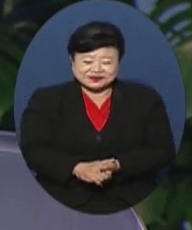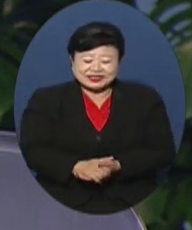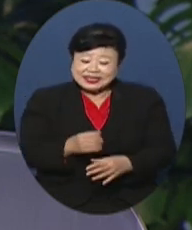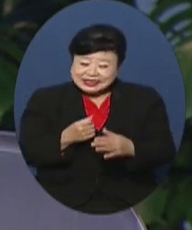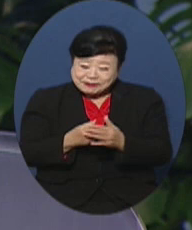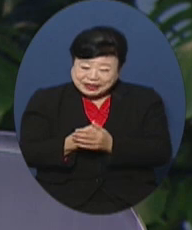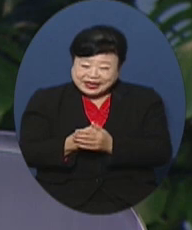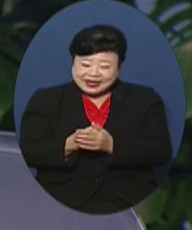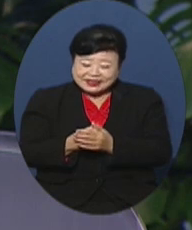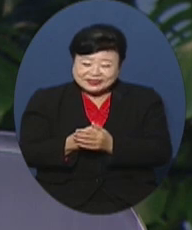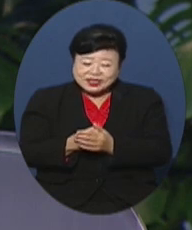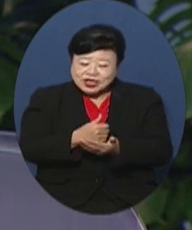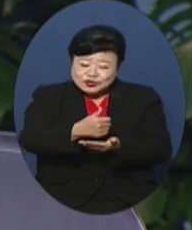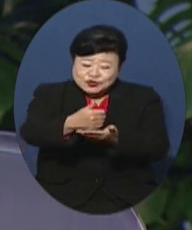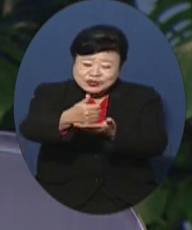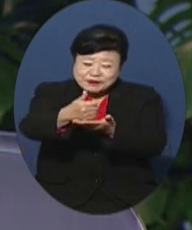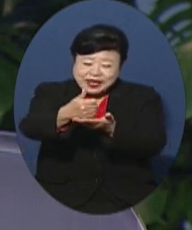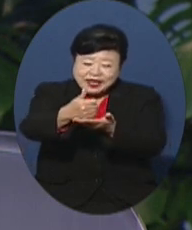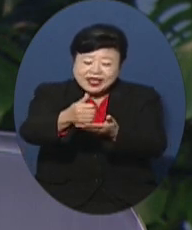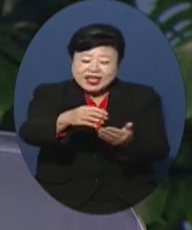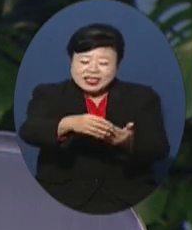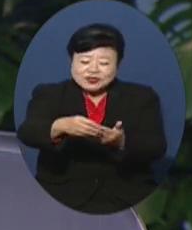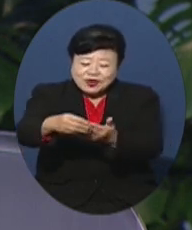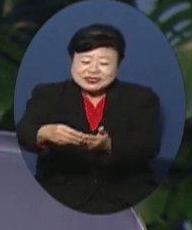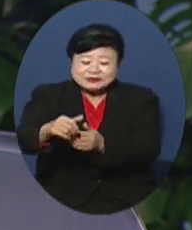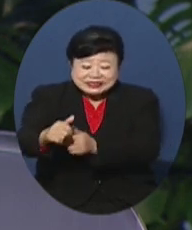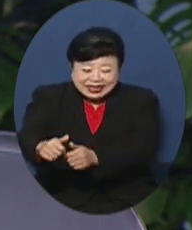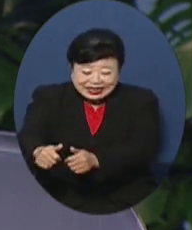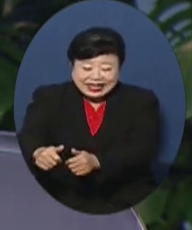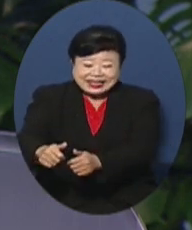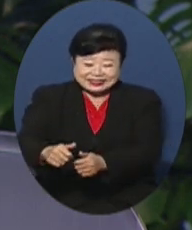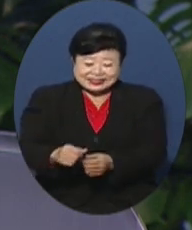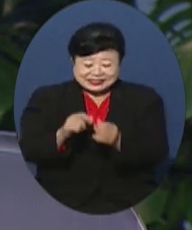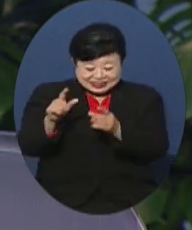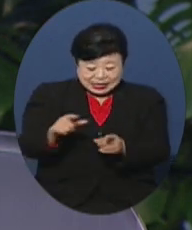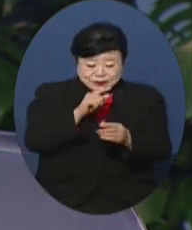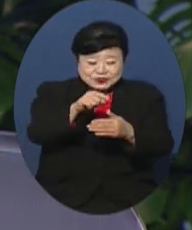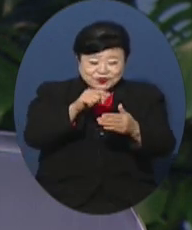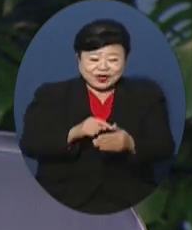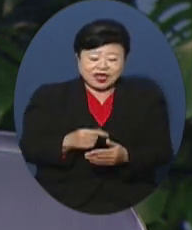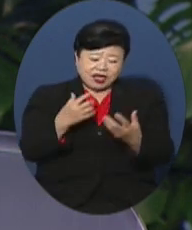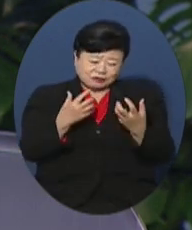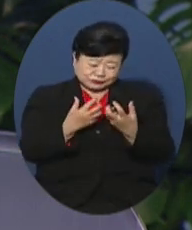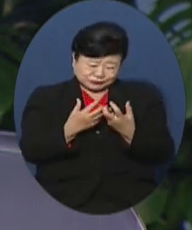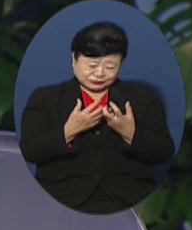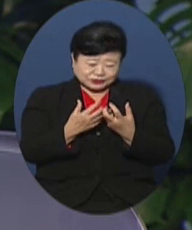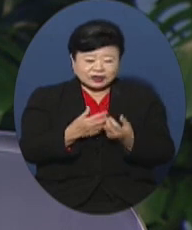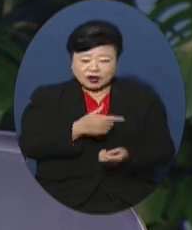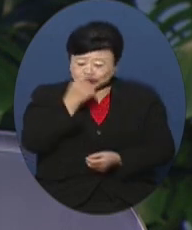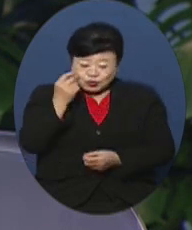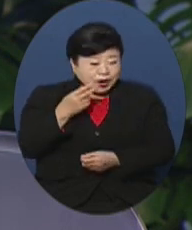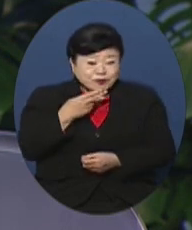그러므로 주님의 인도하심을 따라가면 그 삶에는 부족함이 없습니다.